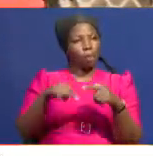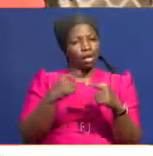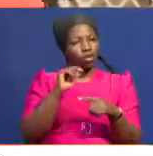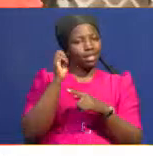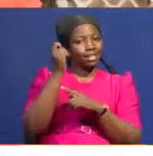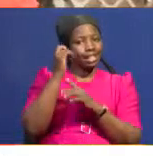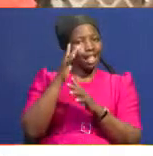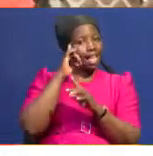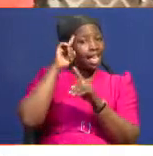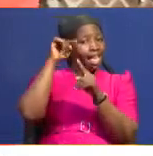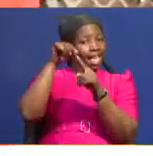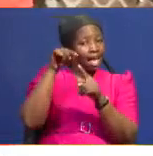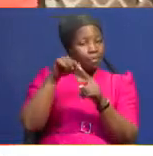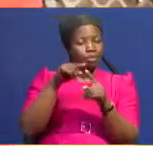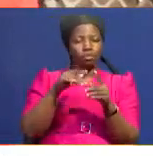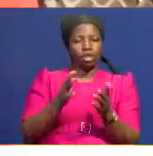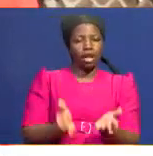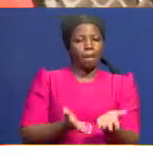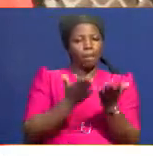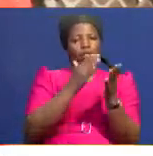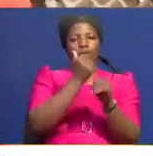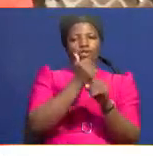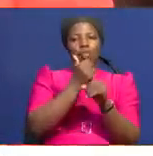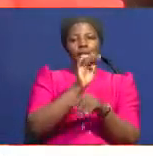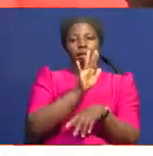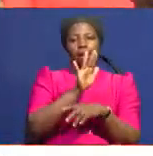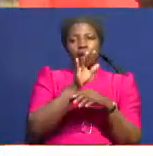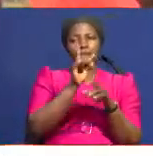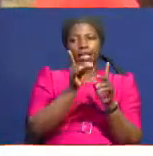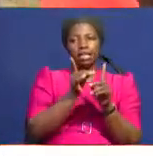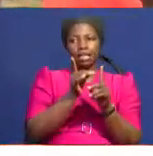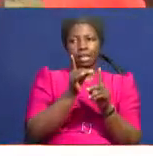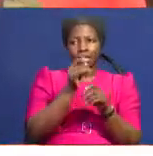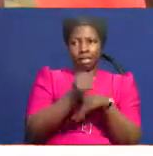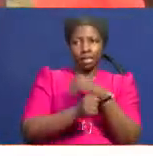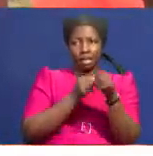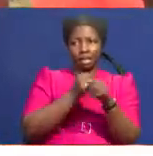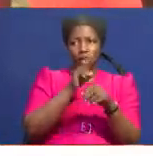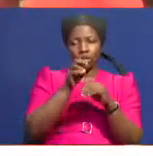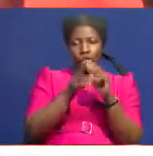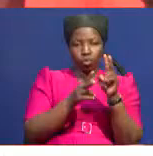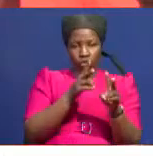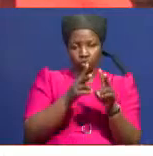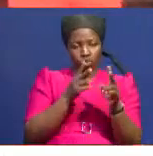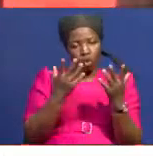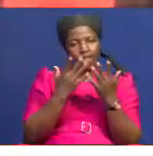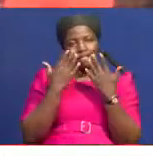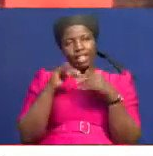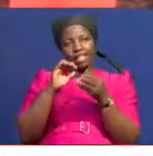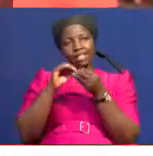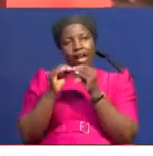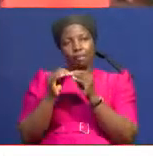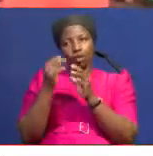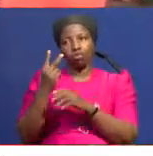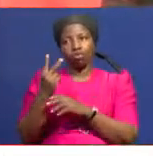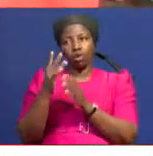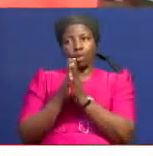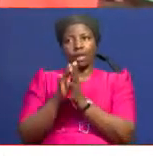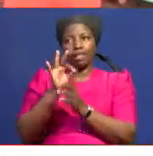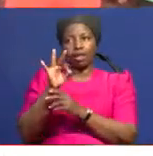itakuwa ikinuia kuboresha matokeo ya mwaka 2022 ilikomaliza ya 4 kwa nishani 3 za dhahabu, 3 za